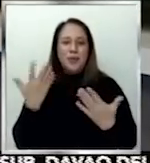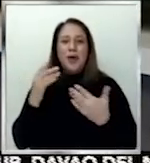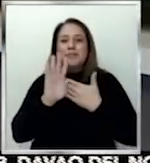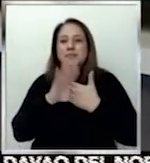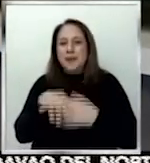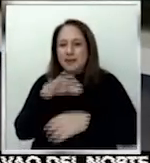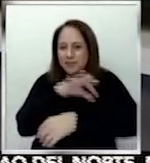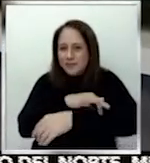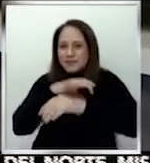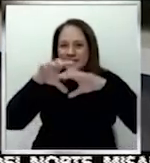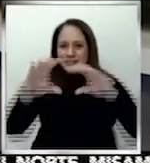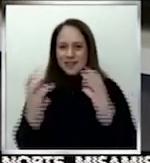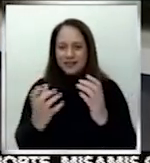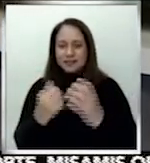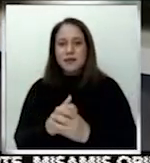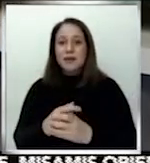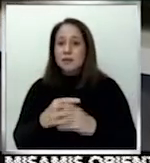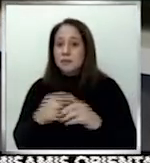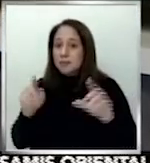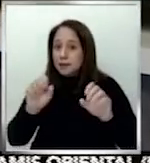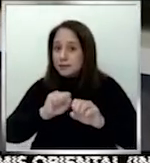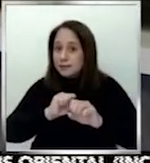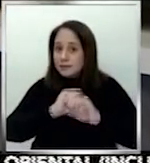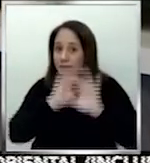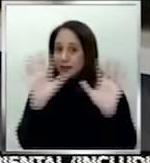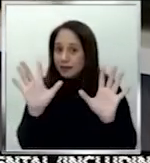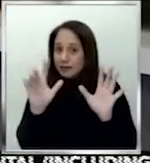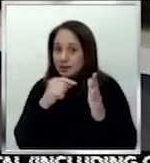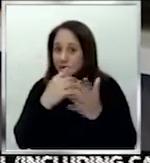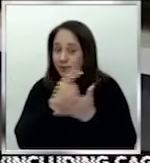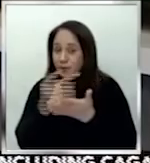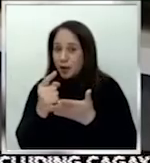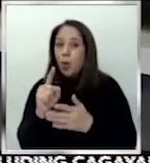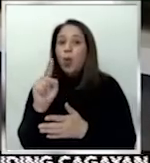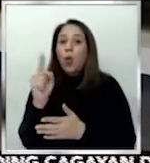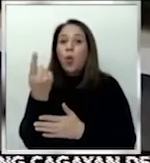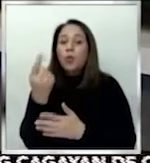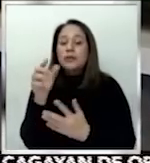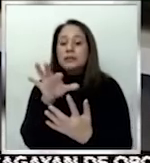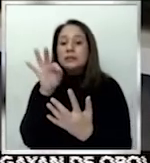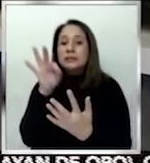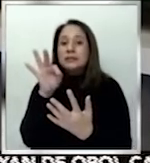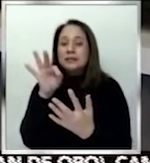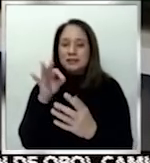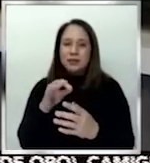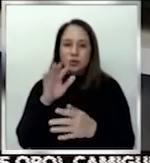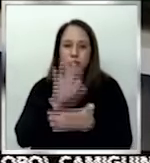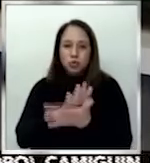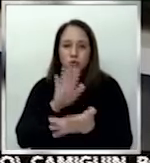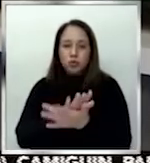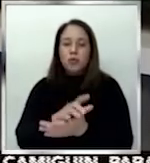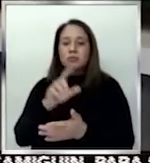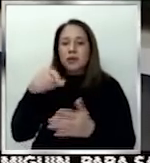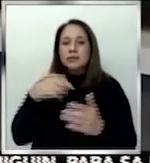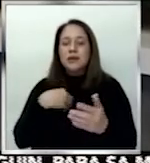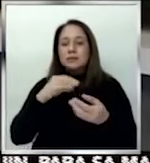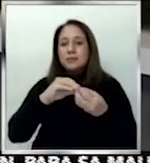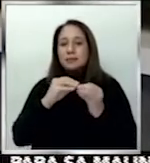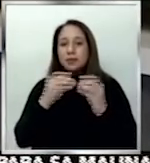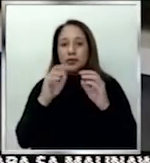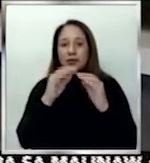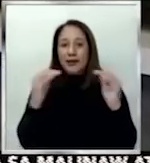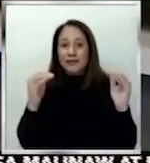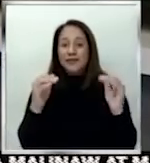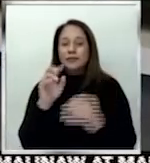Pero paglilinaw po mga kapuso, para lang yan sa ilang piling paaralan sa mga lugar na nasa ilalim ng Alert Level 1 at